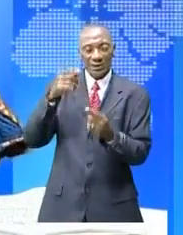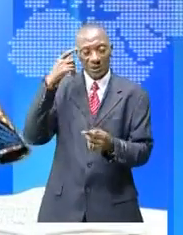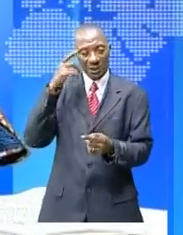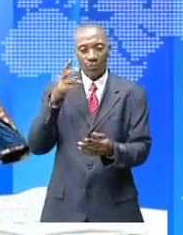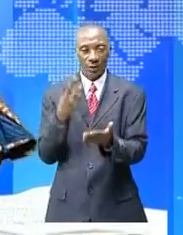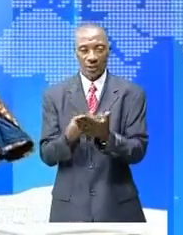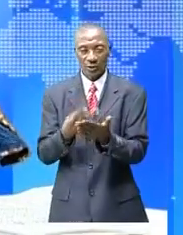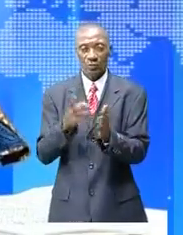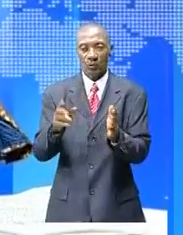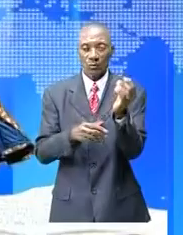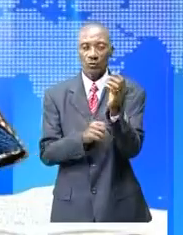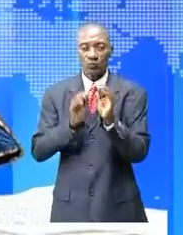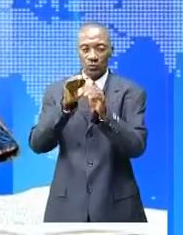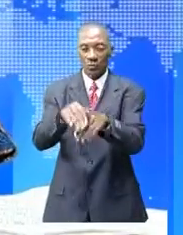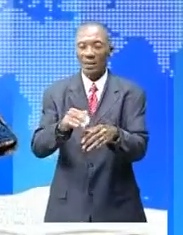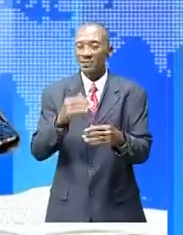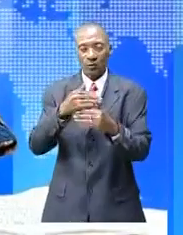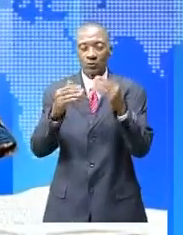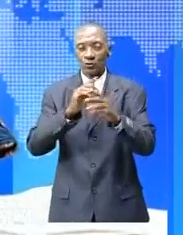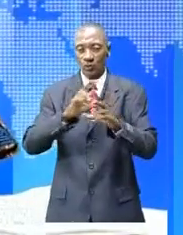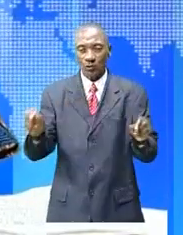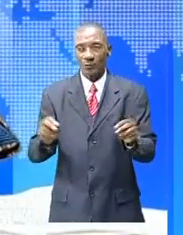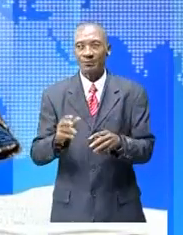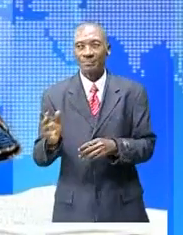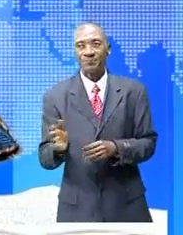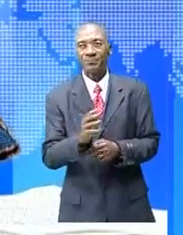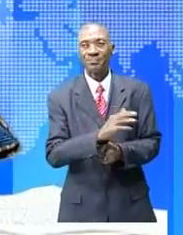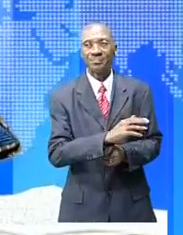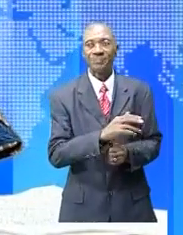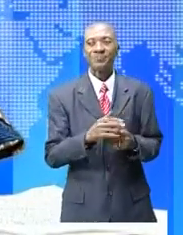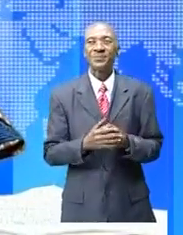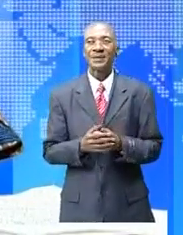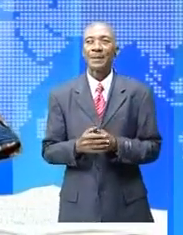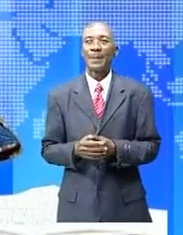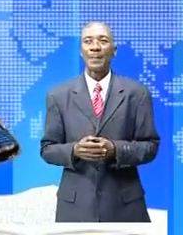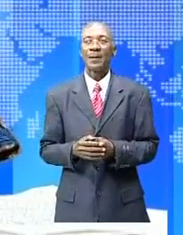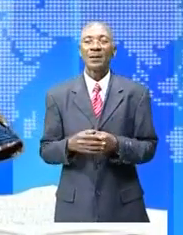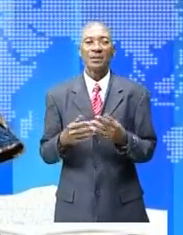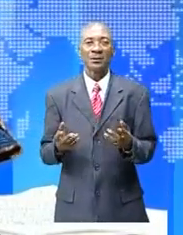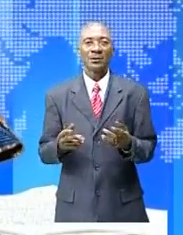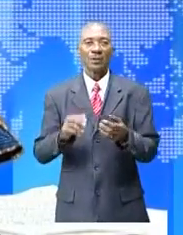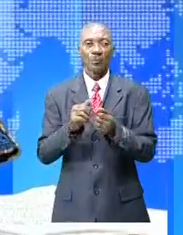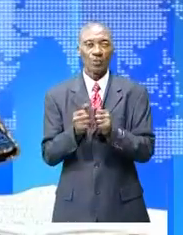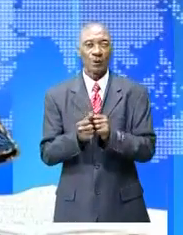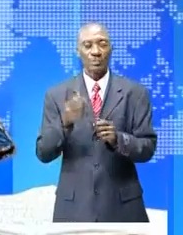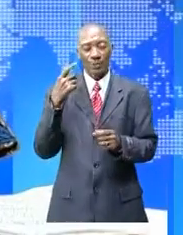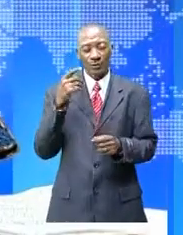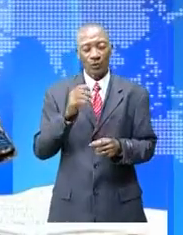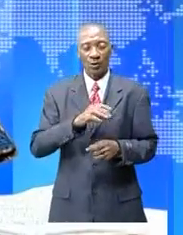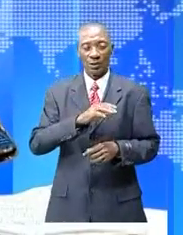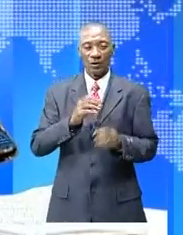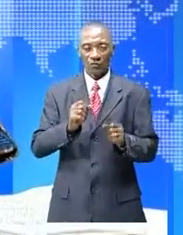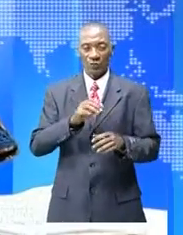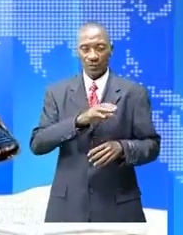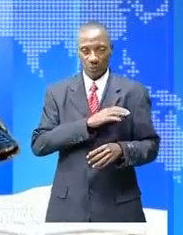la spoliation classée dans les oubliettes. Si l'on y tient garde, quelques avenues de l'UPN risque de disparaître, l'érosion